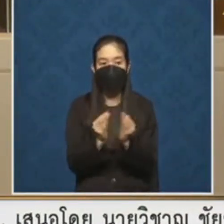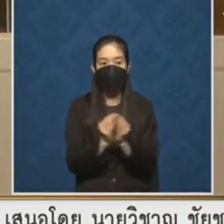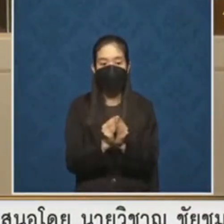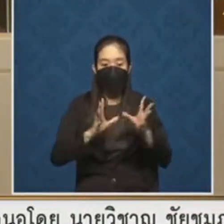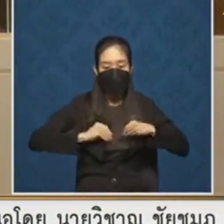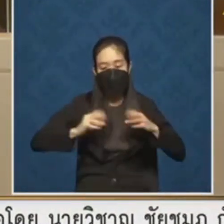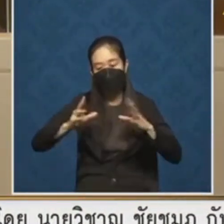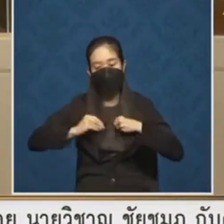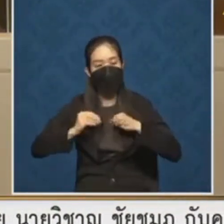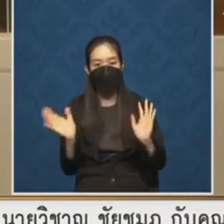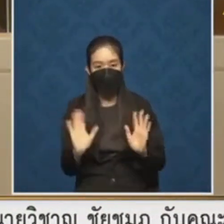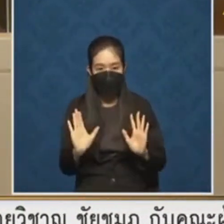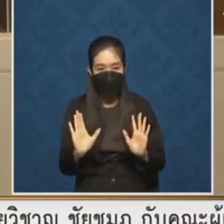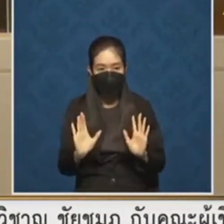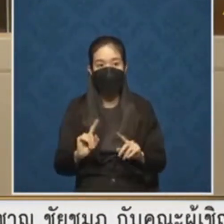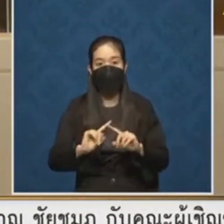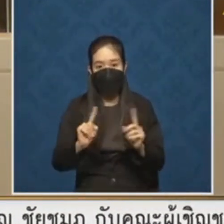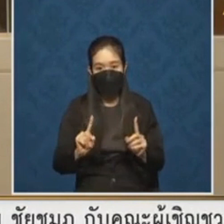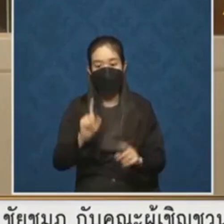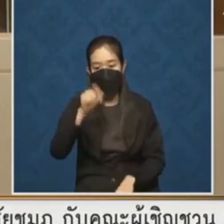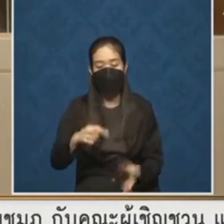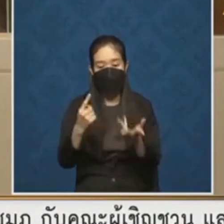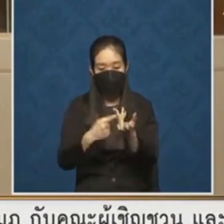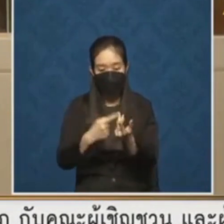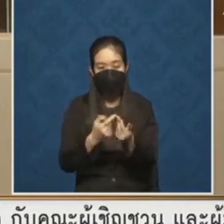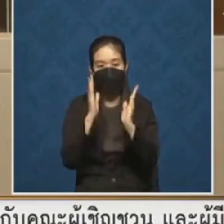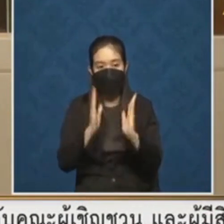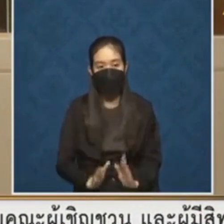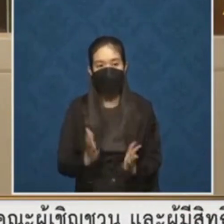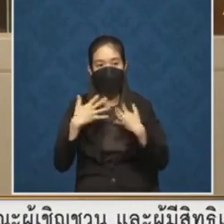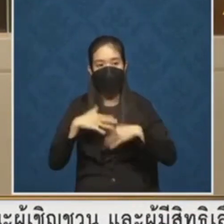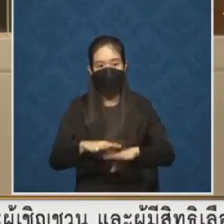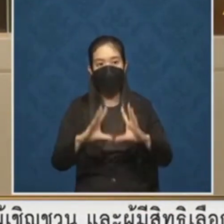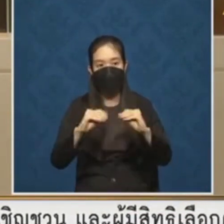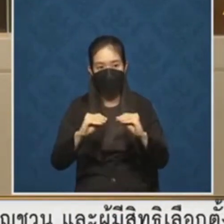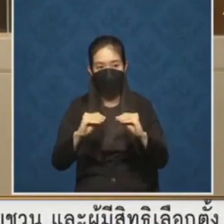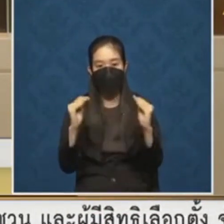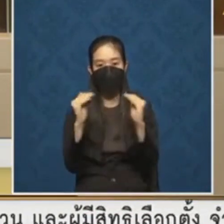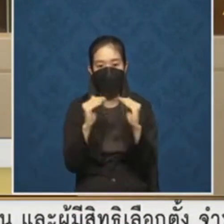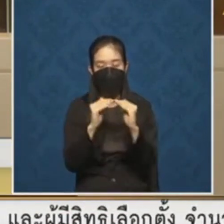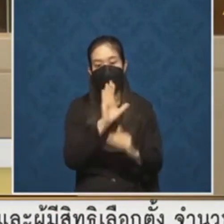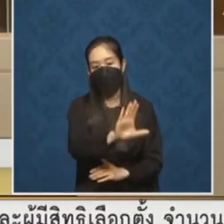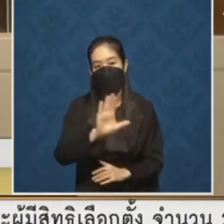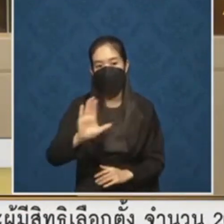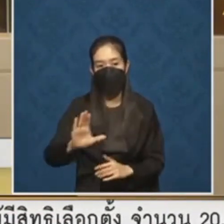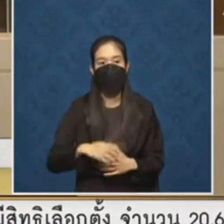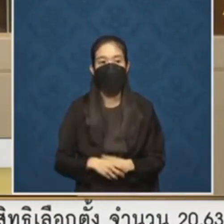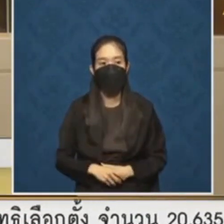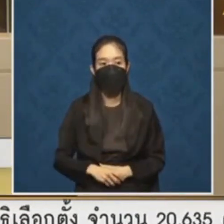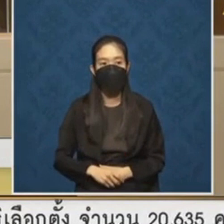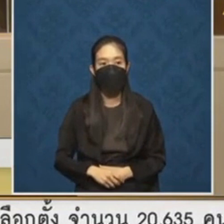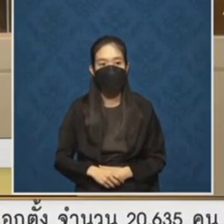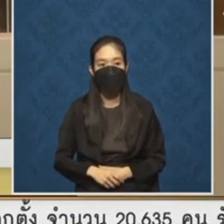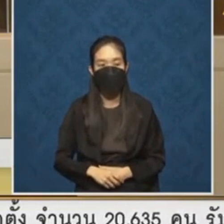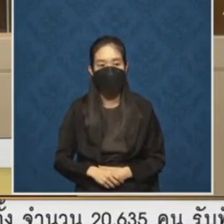ระทานยังไกต้องนองประชุมเท่านั้นหะบัรนดา พลภัก สอ ๆลง ประชารัหายคนพยายามต้อแยงว่าคุณการเสนอให